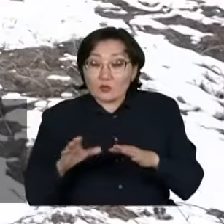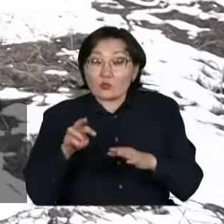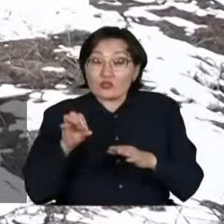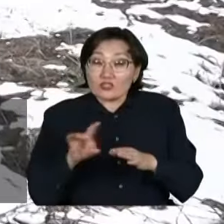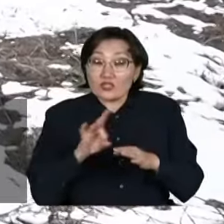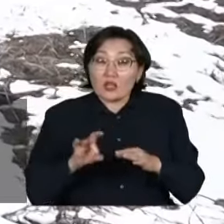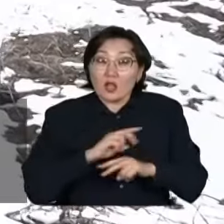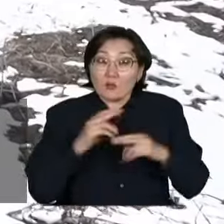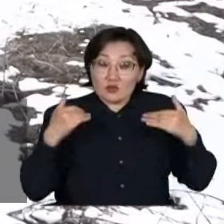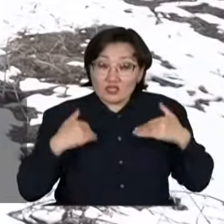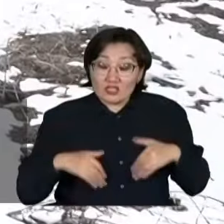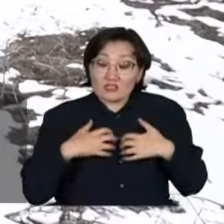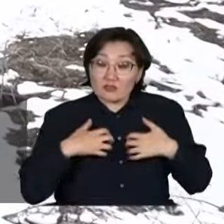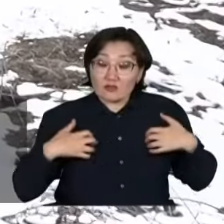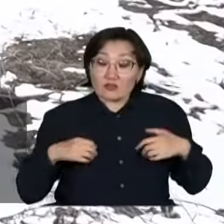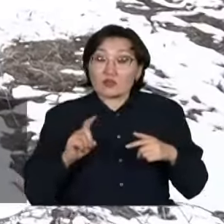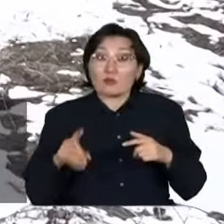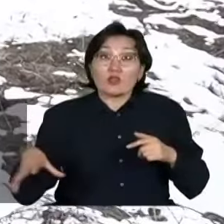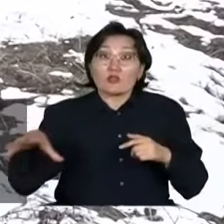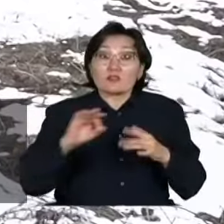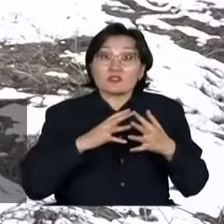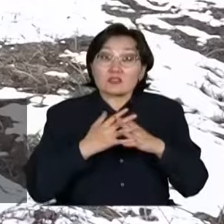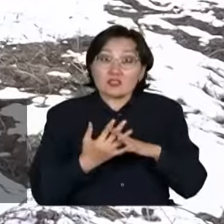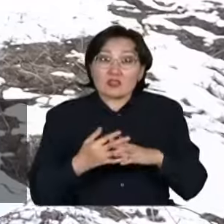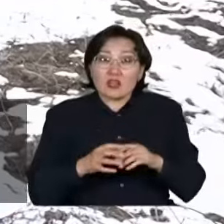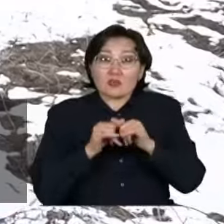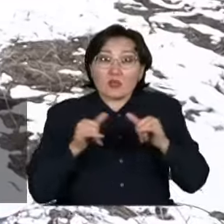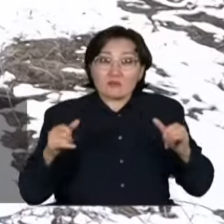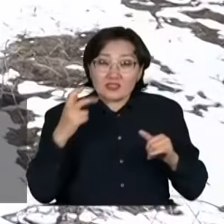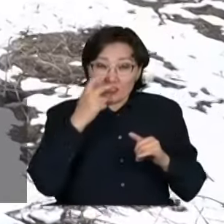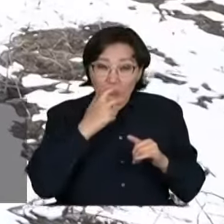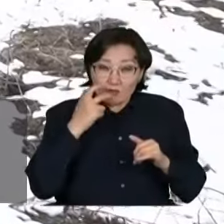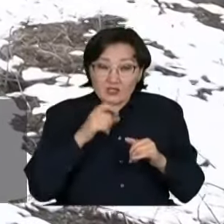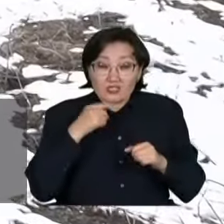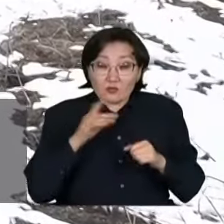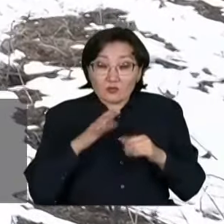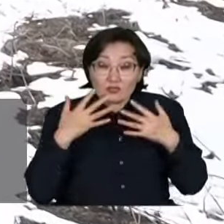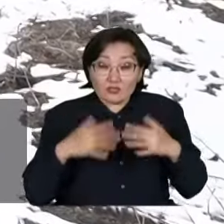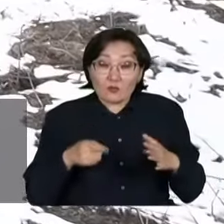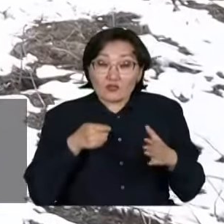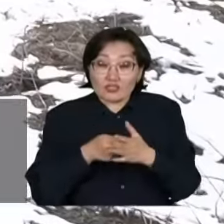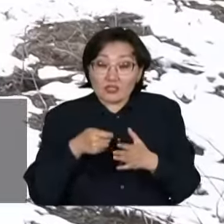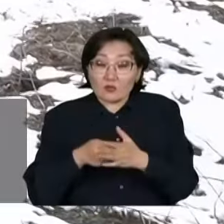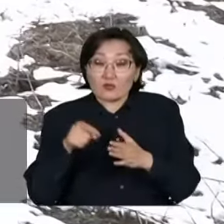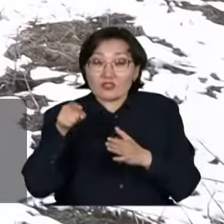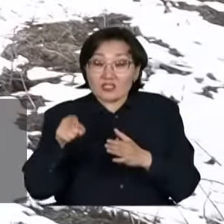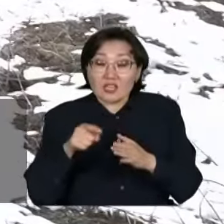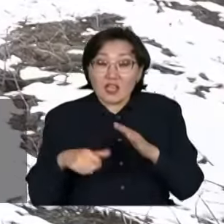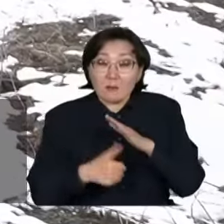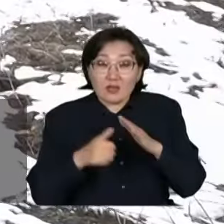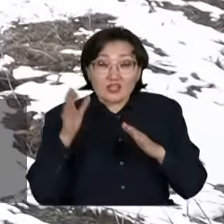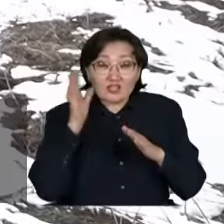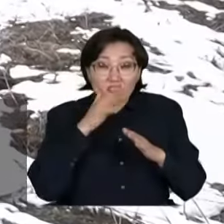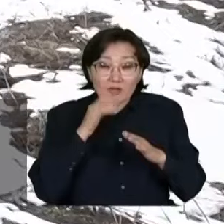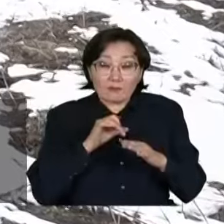но и туши животных, из-за чего на все село стоит отвратительный запах. Не говоря уже про кормящихся оттуда бродячих собак